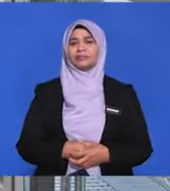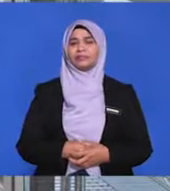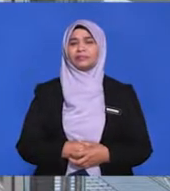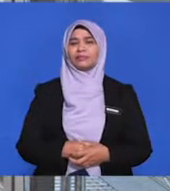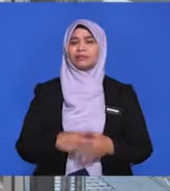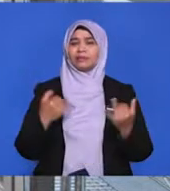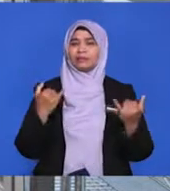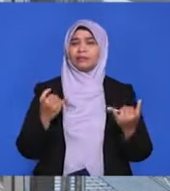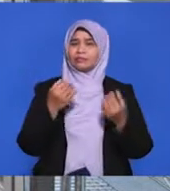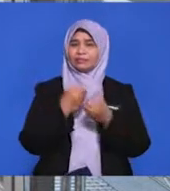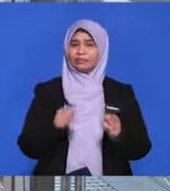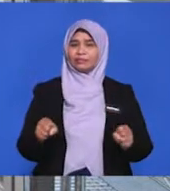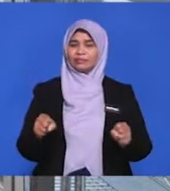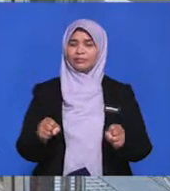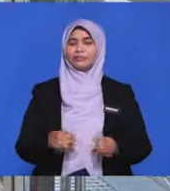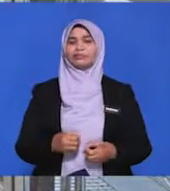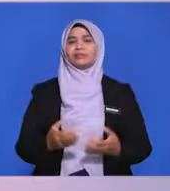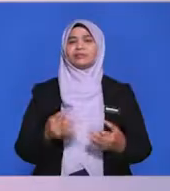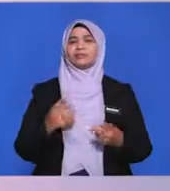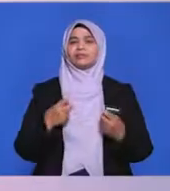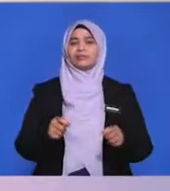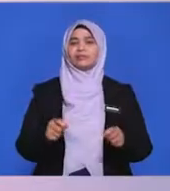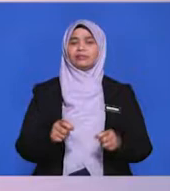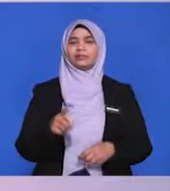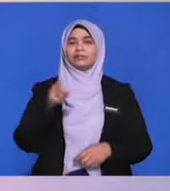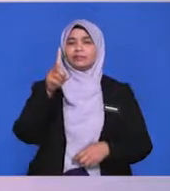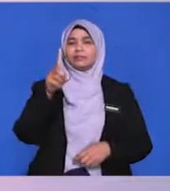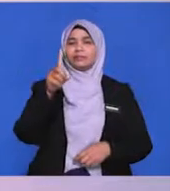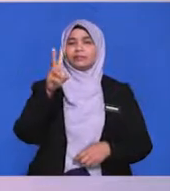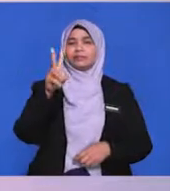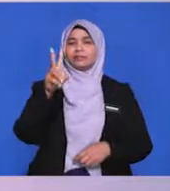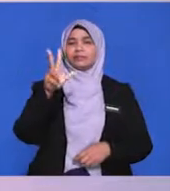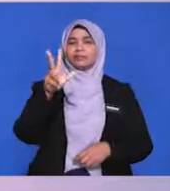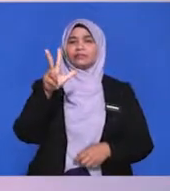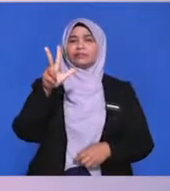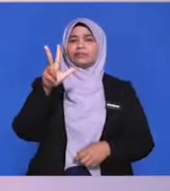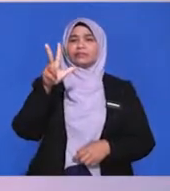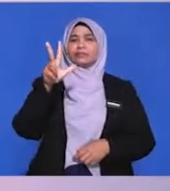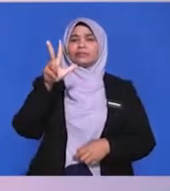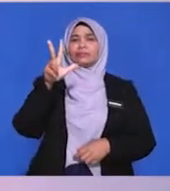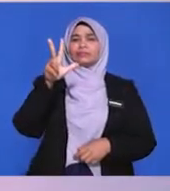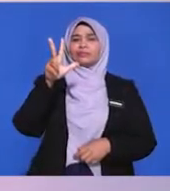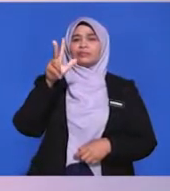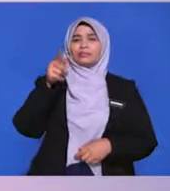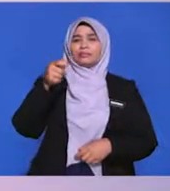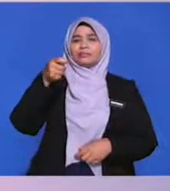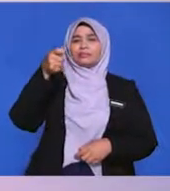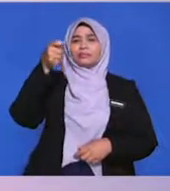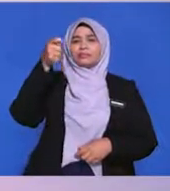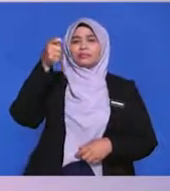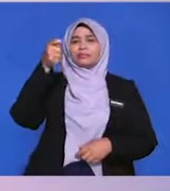sekarang sudah bersedia Mari kita coba 123 Tarik nafas